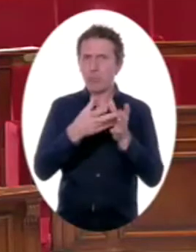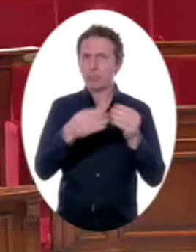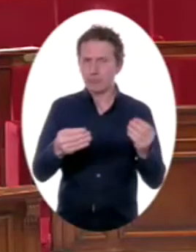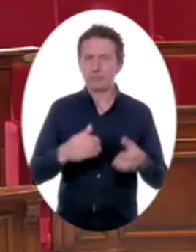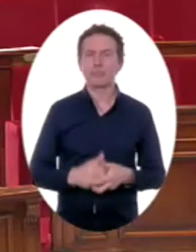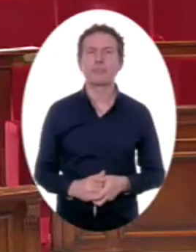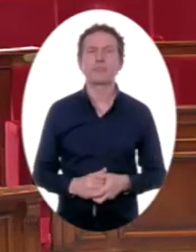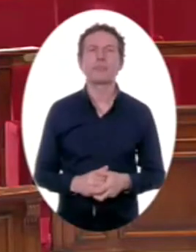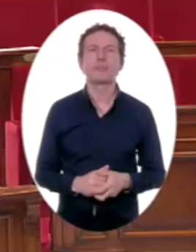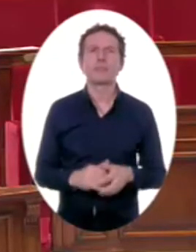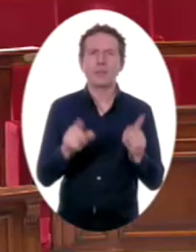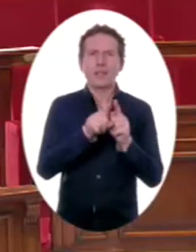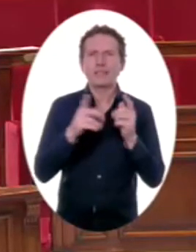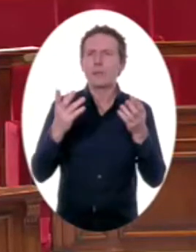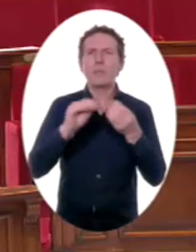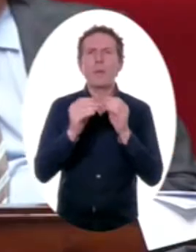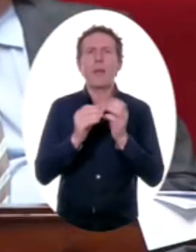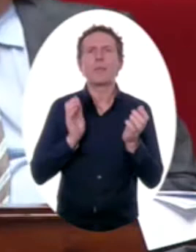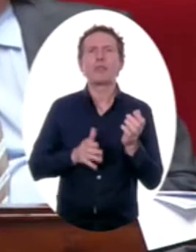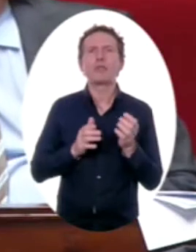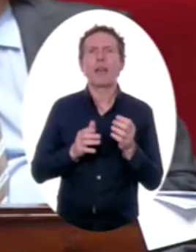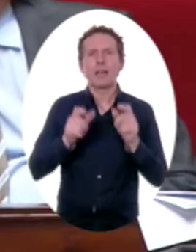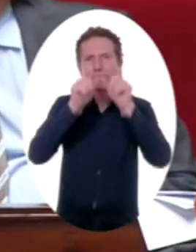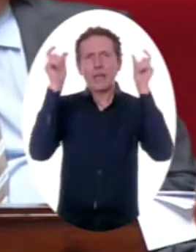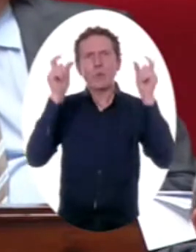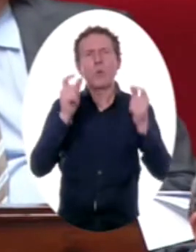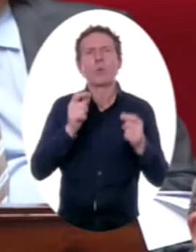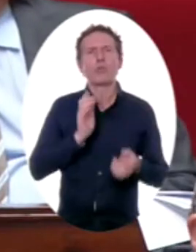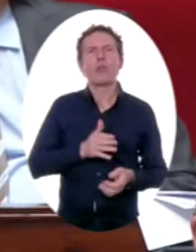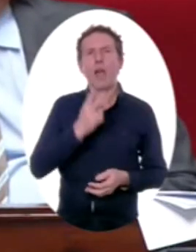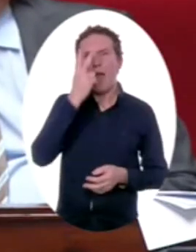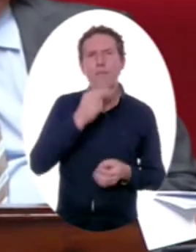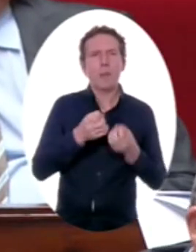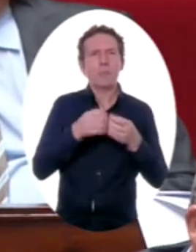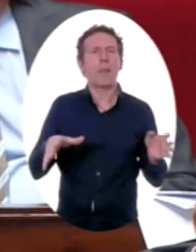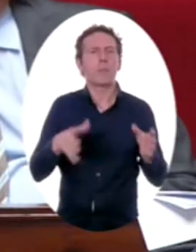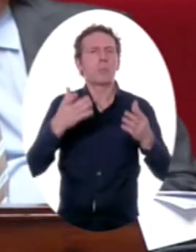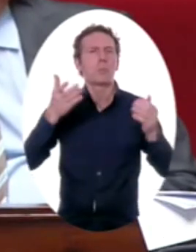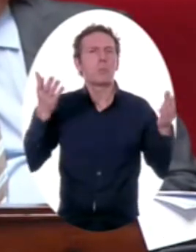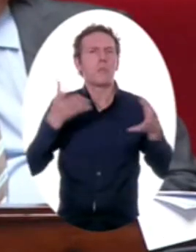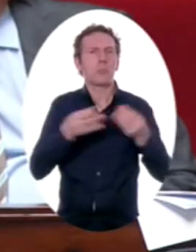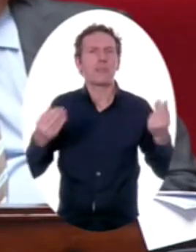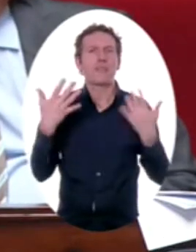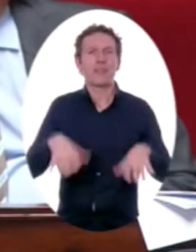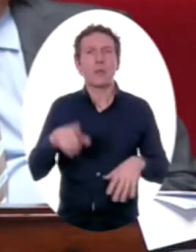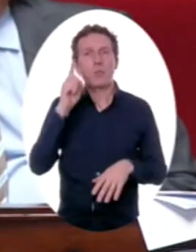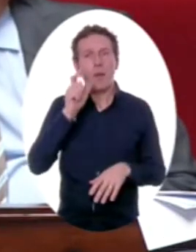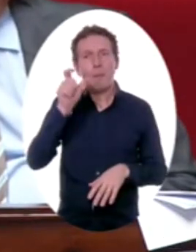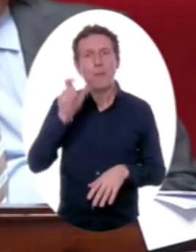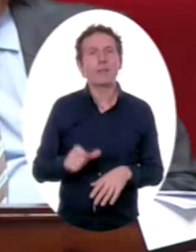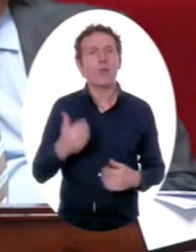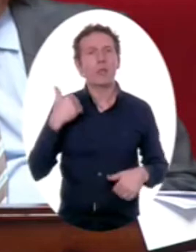pose le problème des chiens qui ont perdu leur statut de chien d'aveugle. Vous savez qu'une personne handicapée